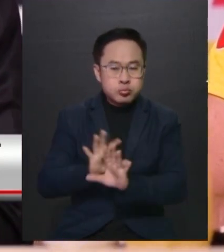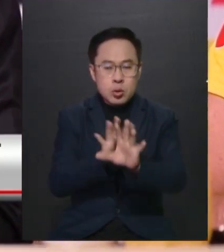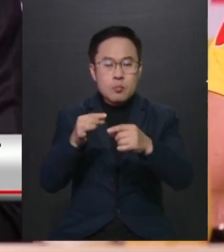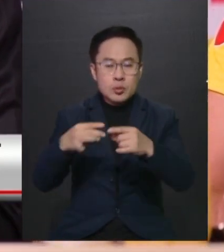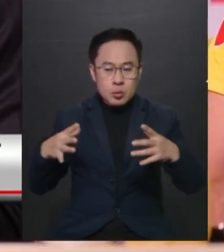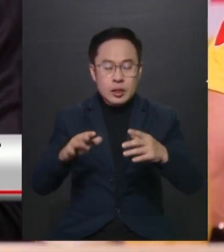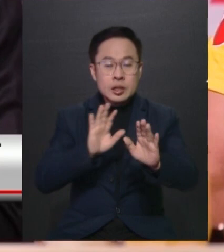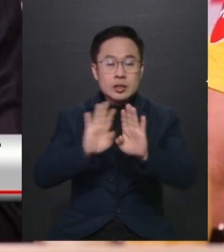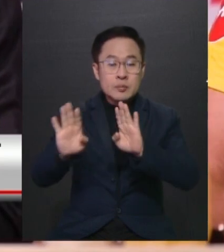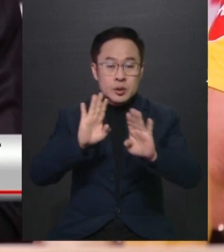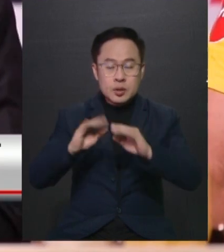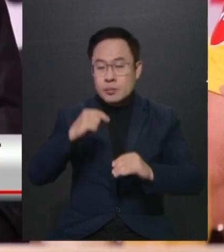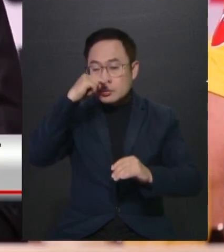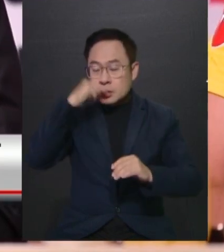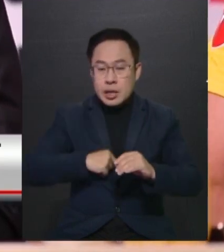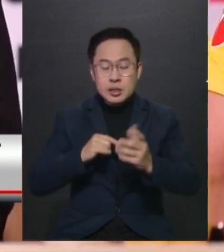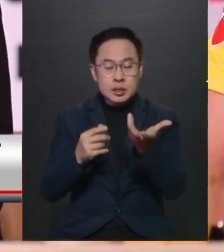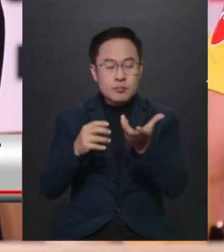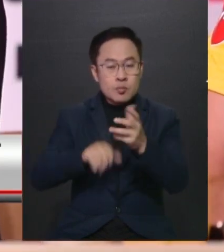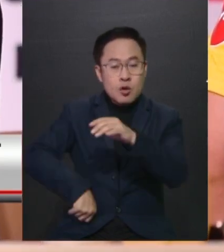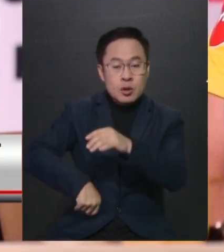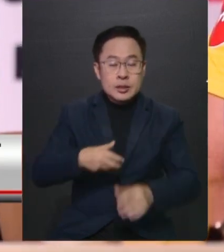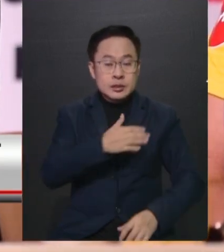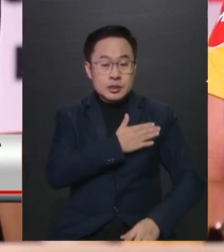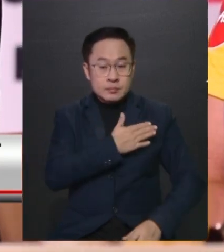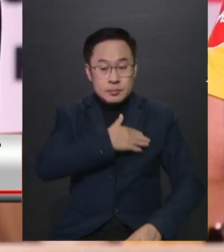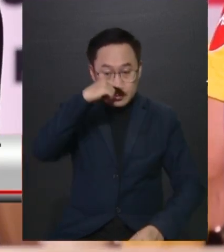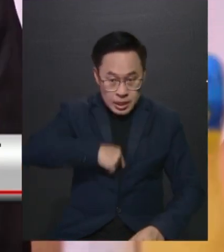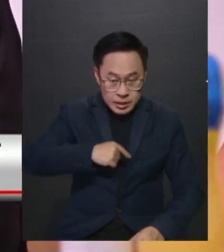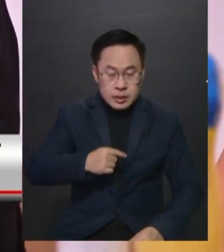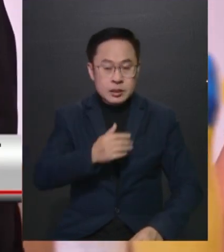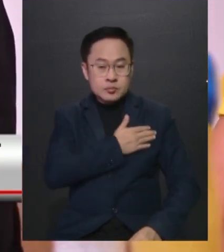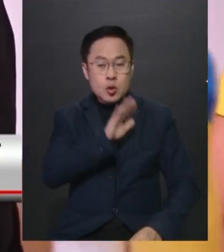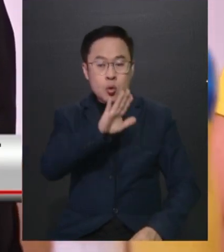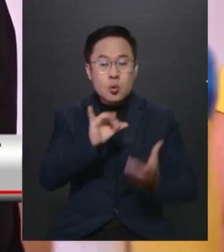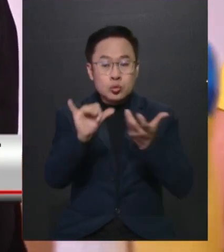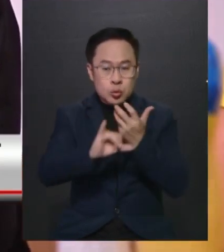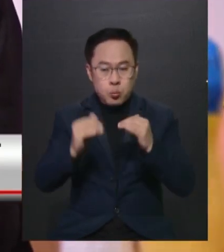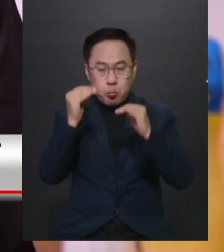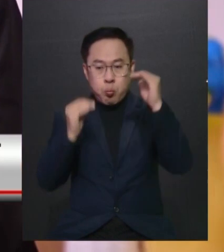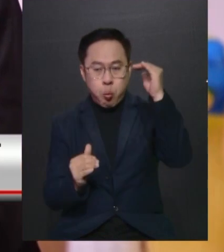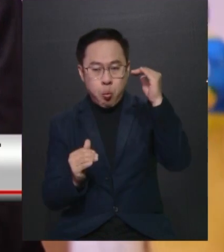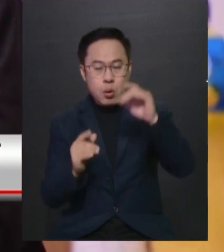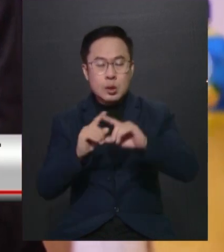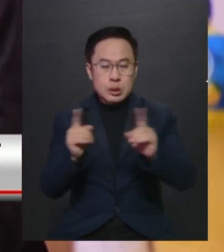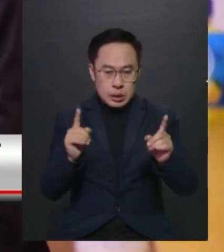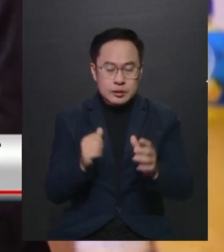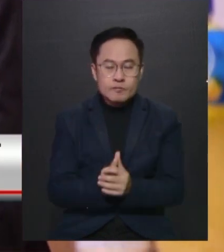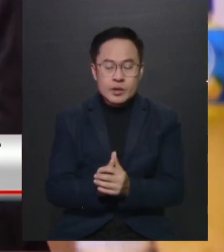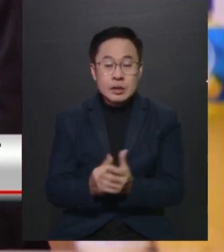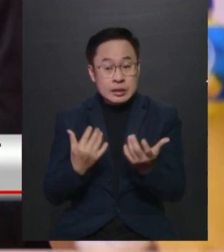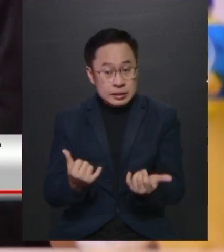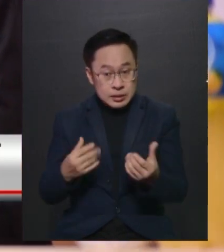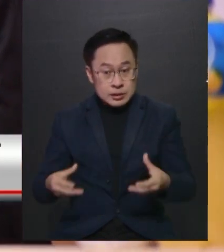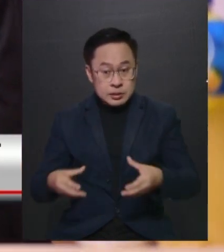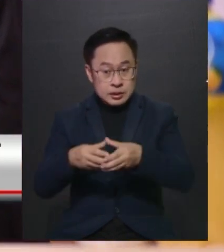างจากทีมยุโรปมากแค่ไหนและต้องทำอย่างไรเพื่อลดช่องว่างตรงนี้ให้ได้นะครับซึ่งกฤษฎาบอกว่าเอสโตเนียมีนักเตะที่มีคุณภาพอยู่แล้วครับนักเตะส่ว